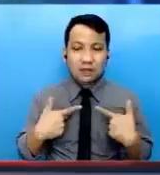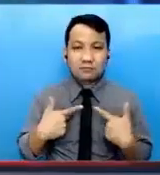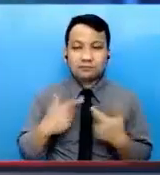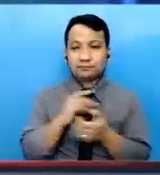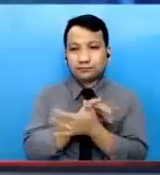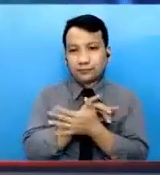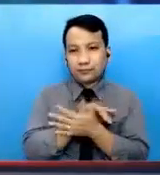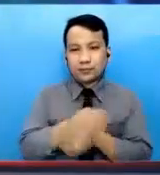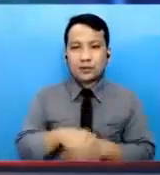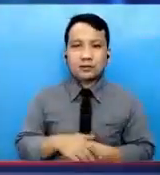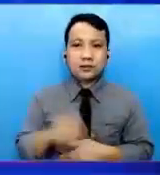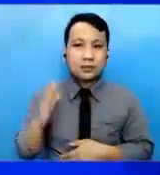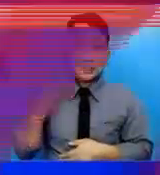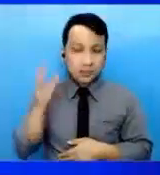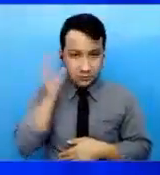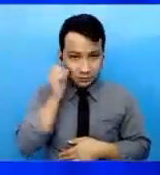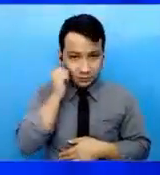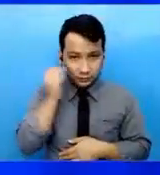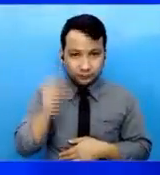Camille Samonte.